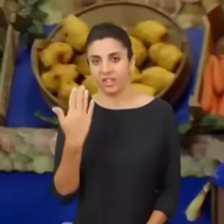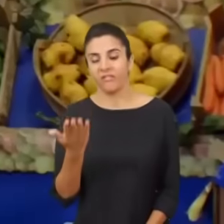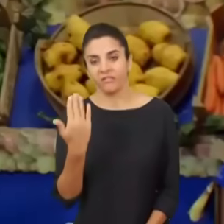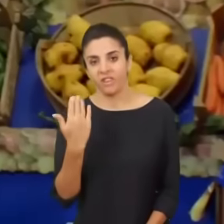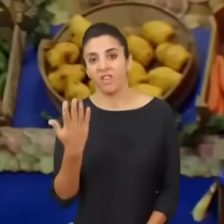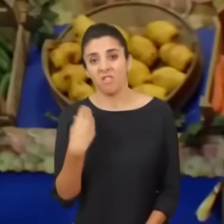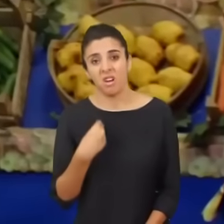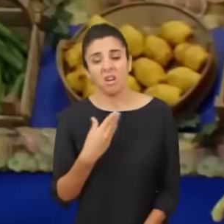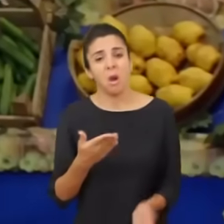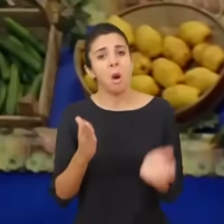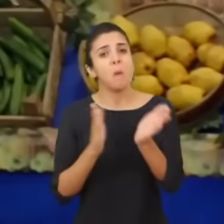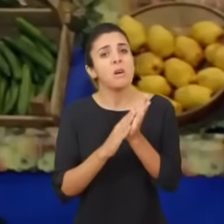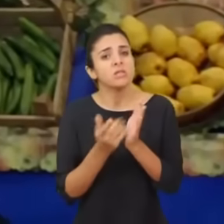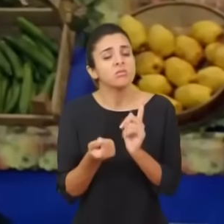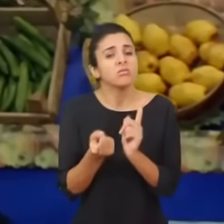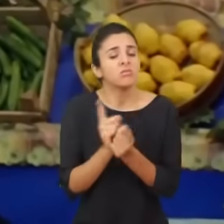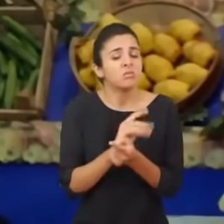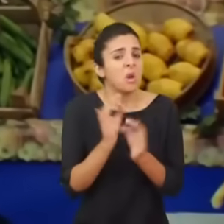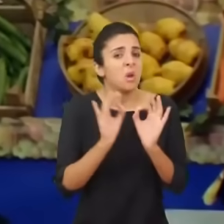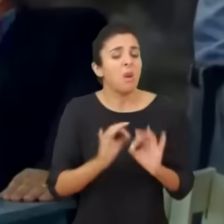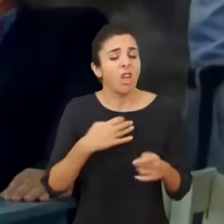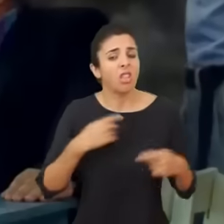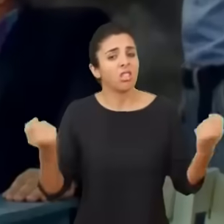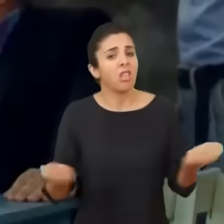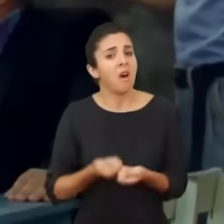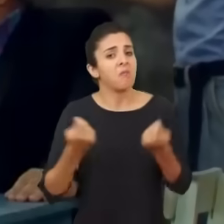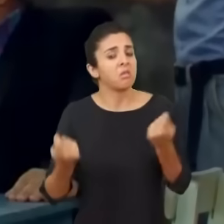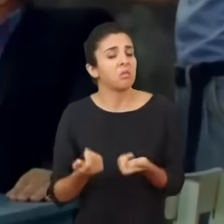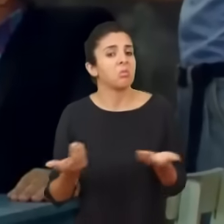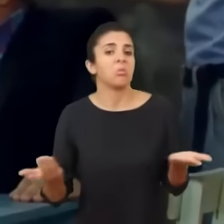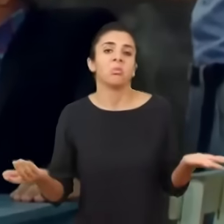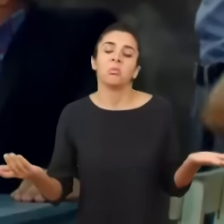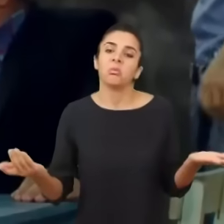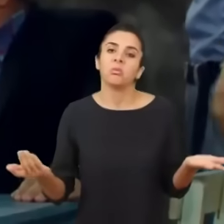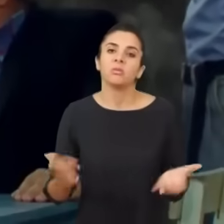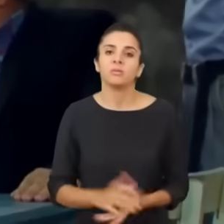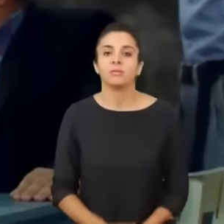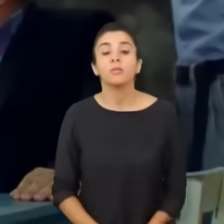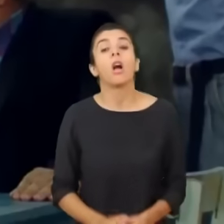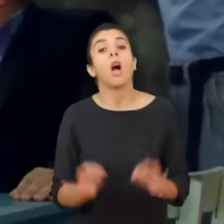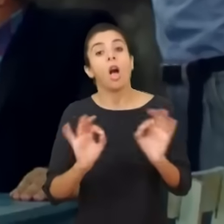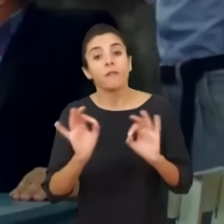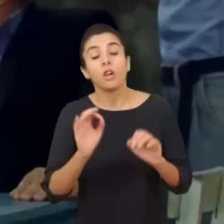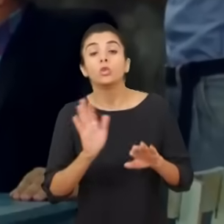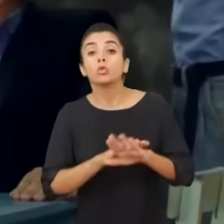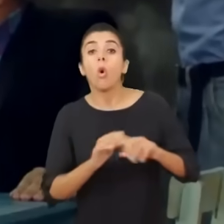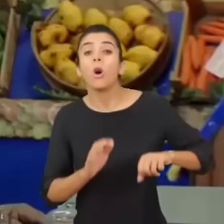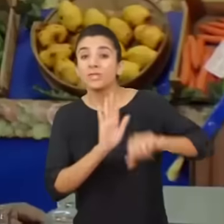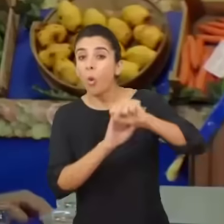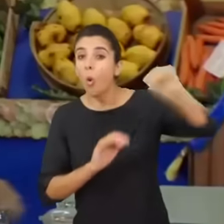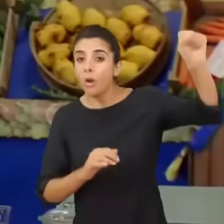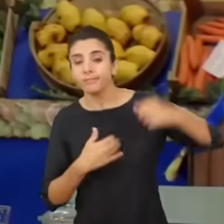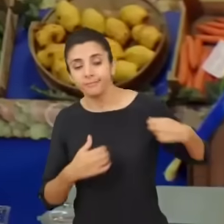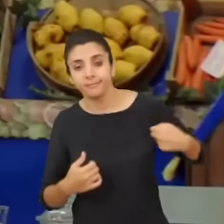Ver, bahşişsiz davulcu. Çağatay davulu aldı. Nasıl çıkmış şey? Evet, evet, sok, o, sol kolunu sok içine.